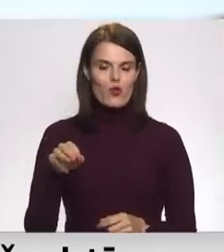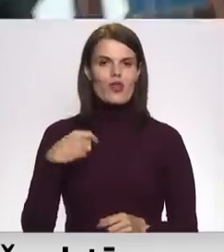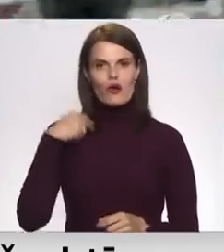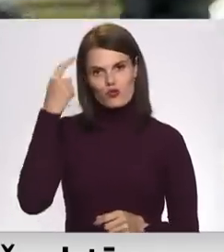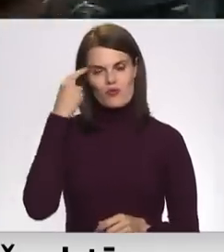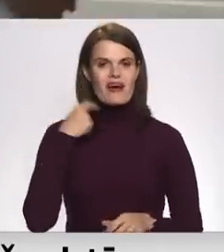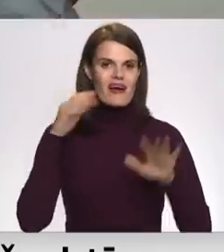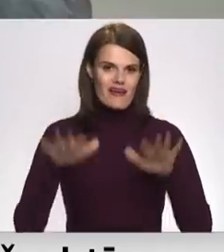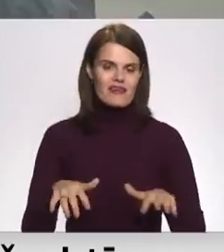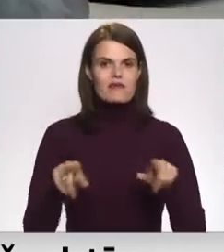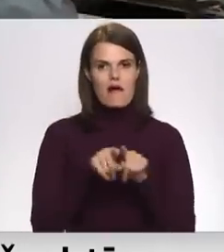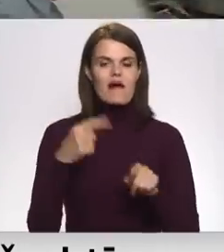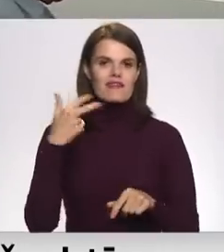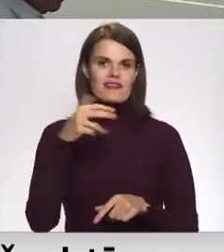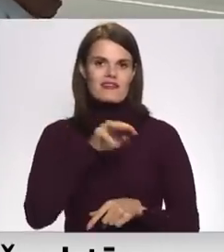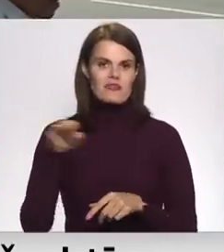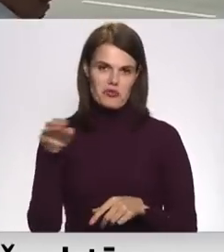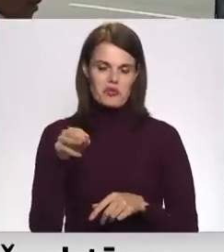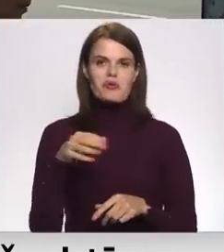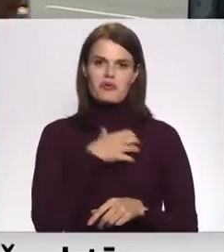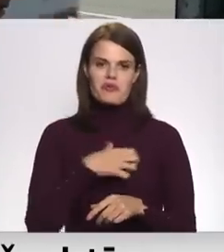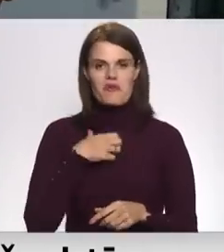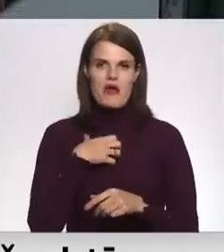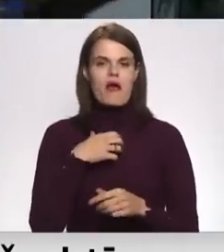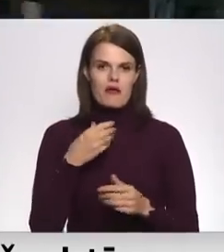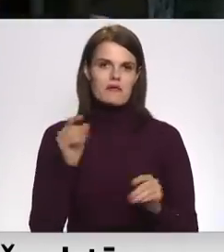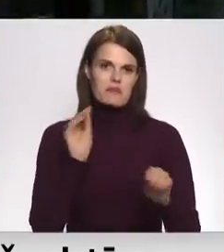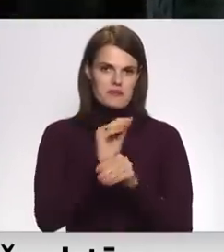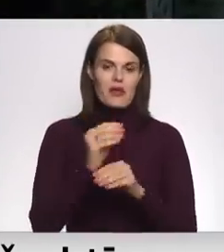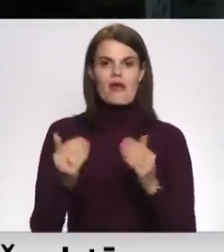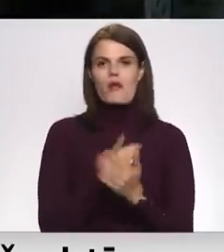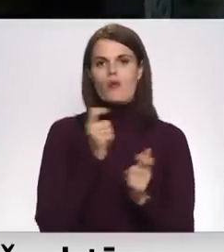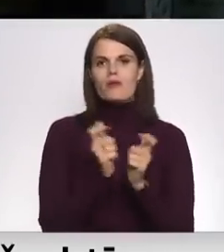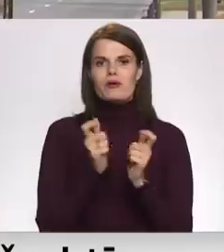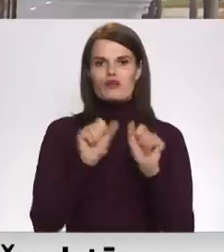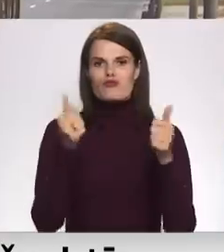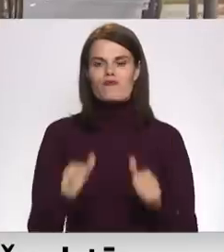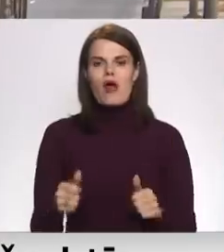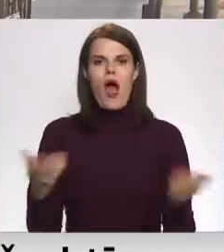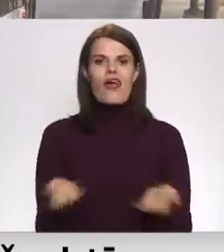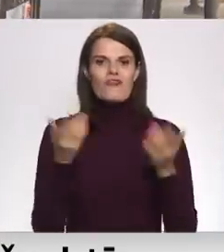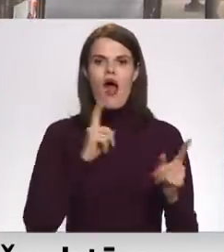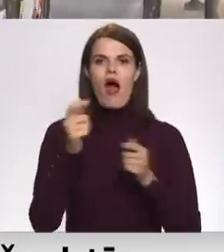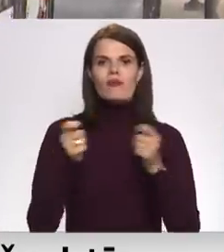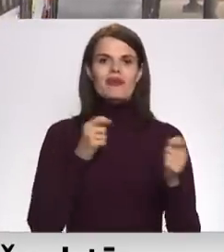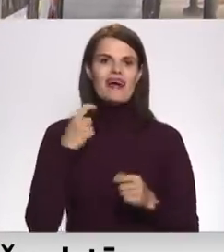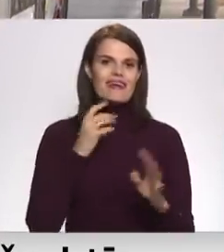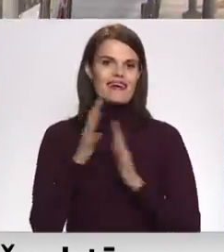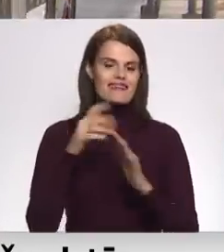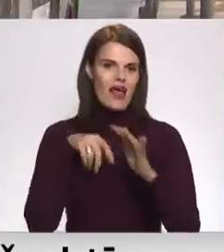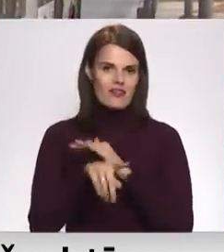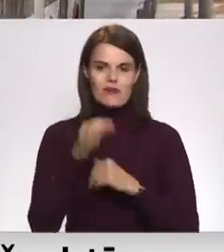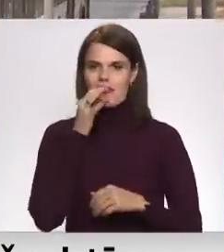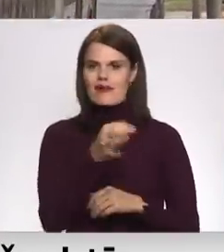varētu lielāko daļu no braucieniem veikt centra daļā. Jauns biļešu modelis atvieglos arī administrēšanu Rīgas satiksmē, saka